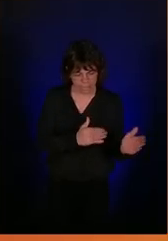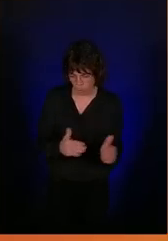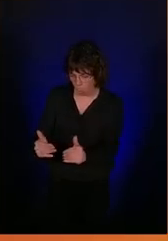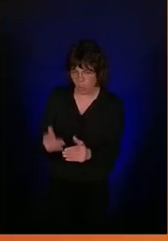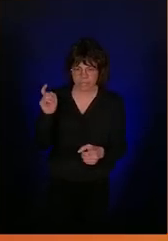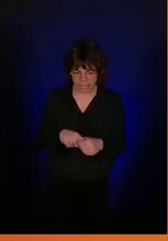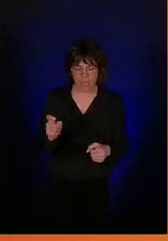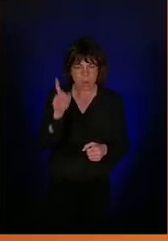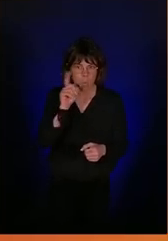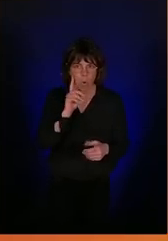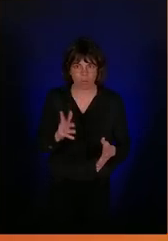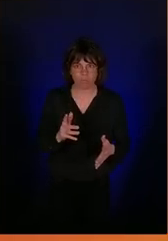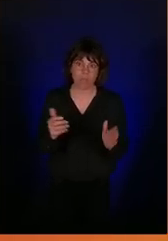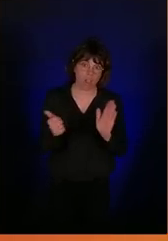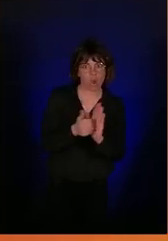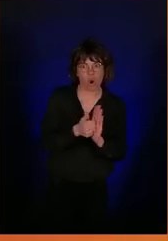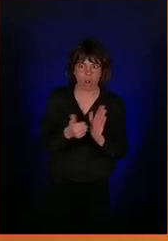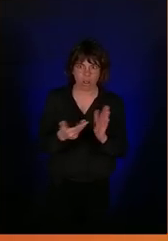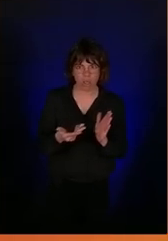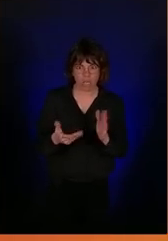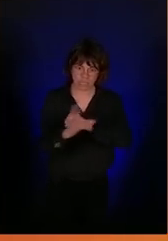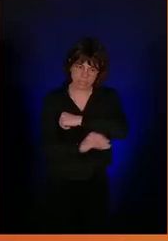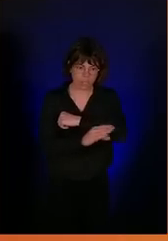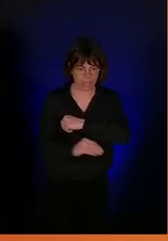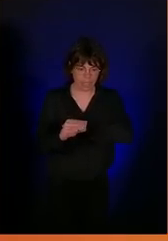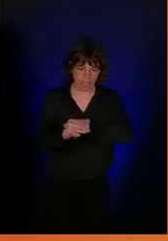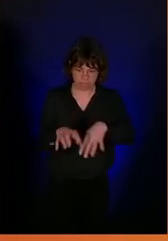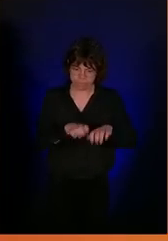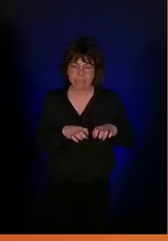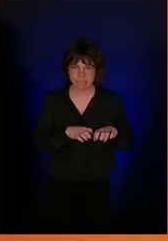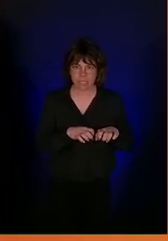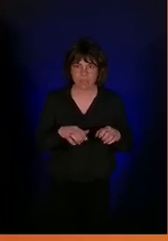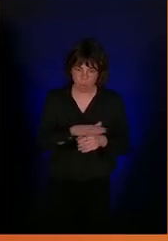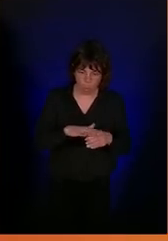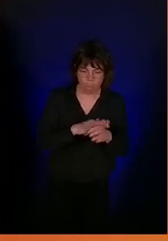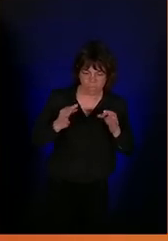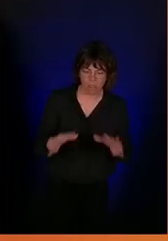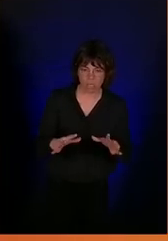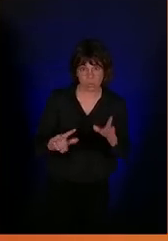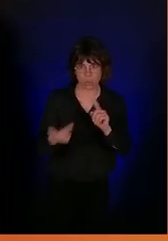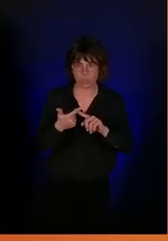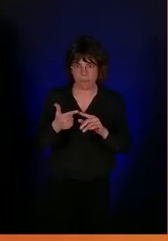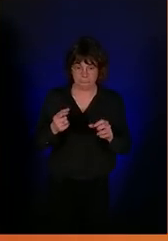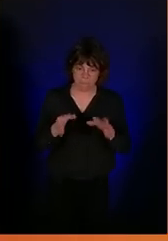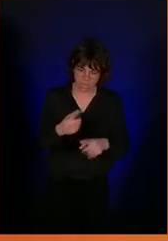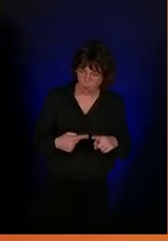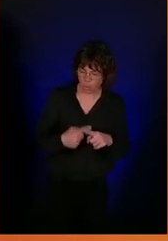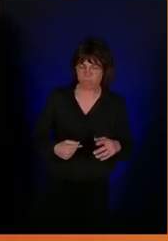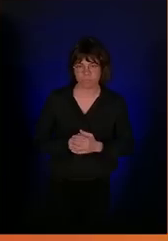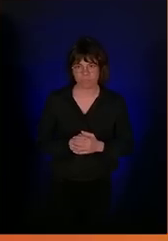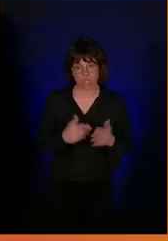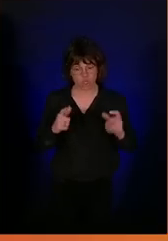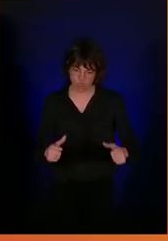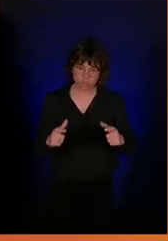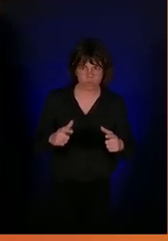syndicales? Déjà, ben, ça nous permet d'avoir une secrétaire administrative à plein temps et depuis peu une deuxième à mi-temps. D'avoir la